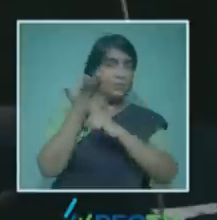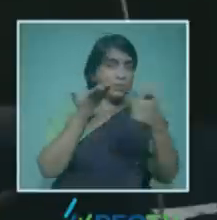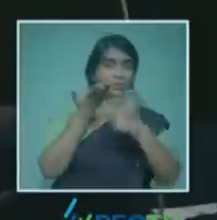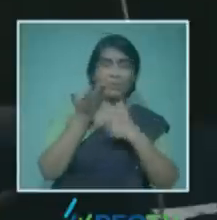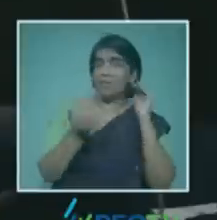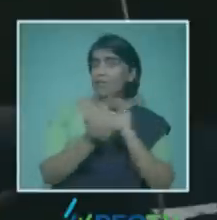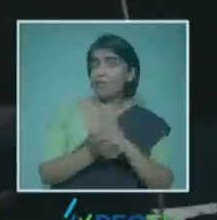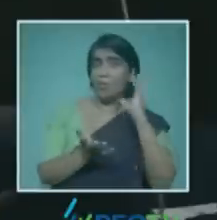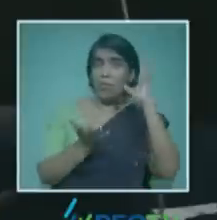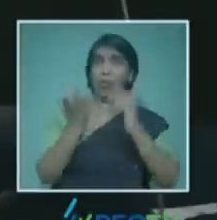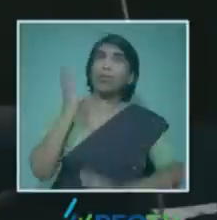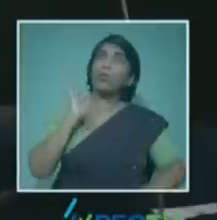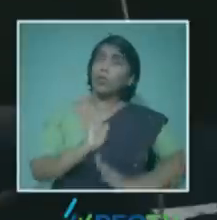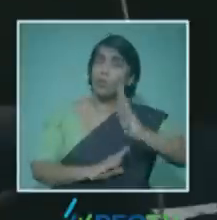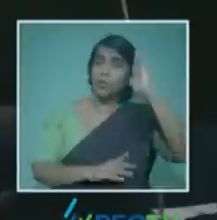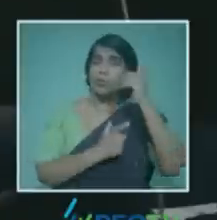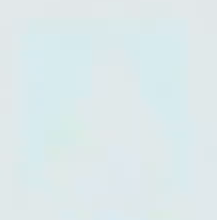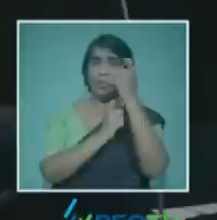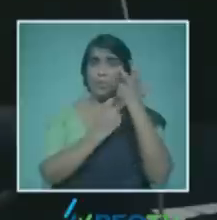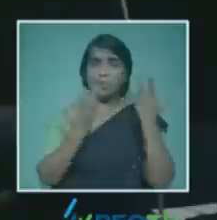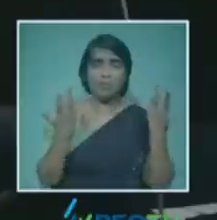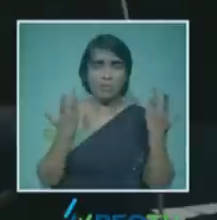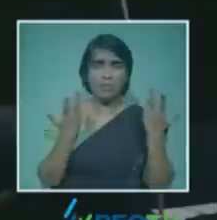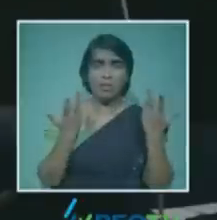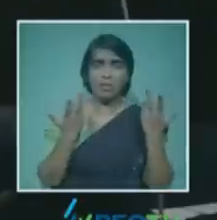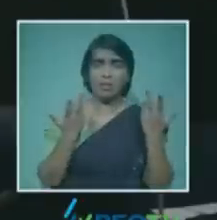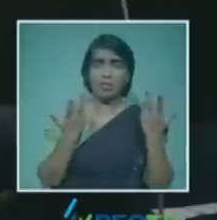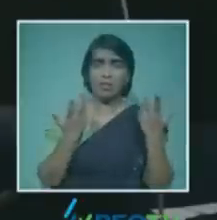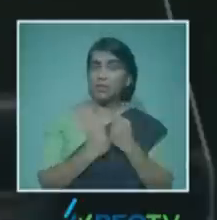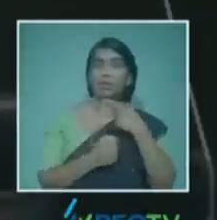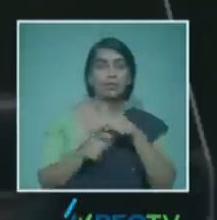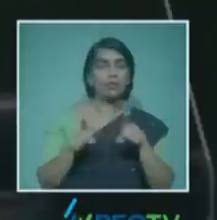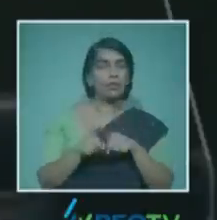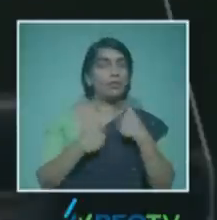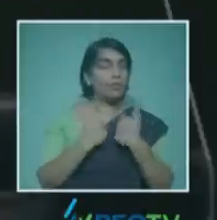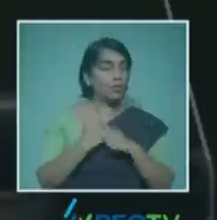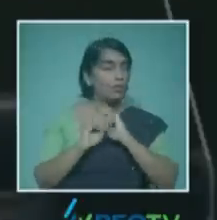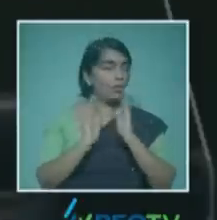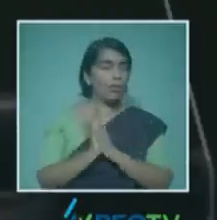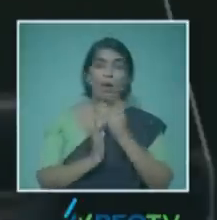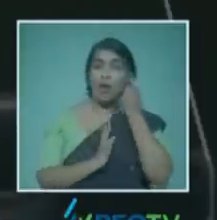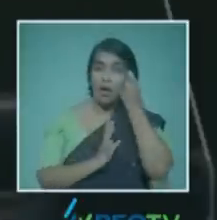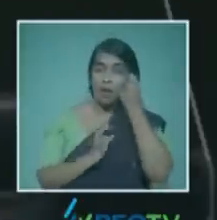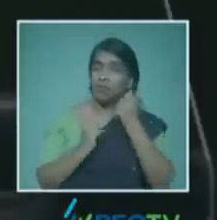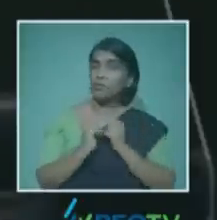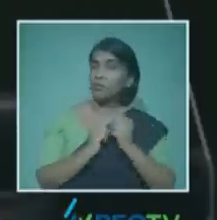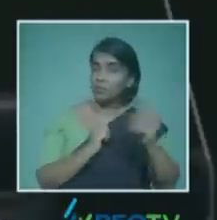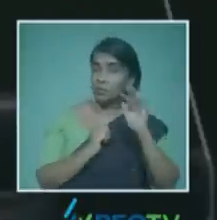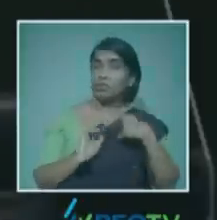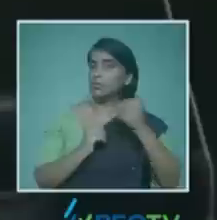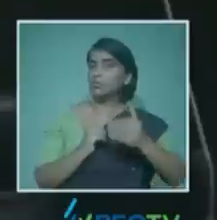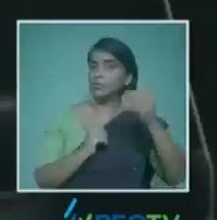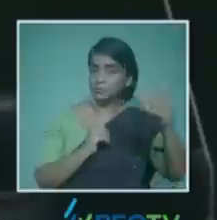බෑ. පොල් ගහක් කියන්නේ අඩි 80ක් විතර. ඕකට ස්ප්‍රේ කරන්න බෑ. උඩින් මොකක් හරි ඇවිල්ලා ස්ප්‍රේ කරුවොත් මිසක් උත්පාදනය කරන නව අදහස් රෝපණය කිරීමෙන් තමයි රටවල්